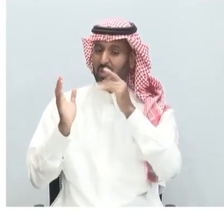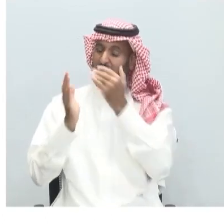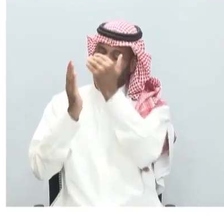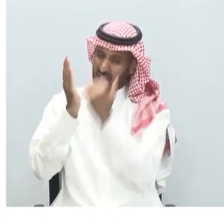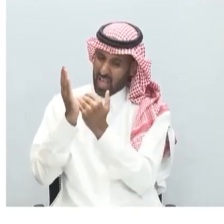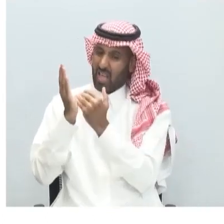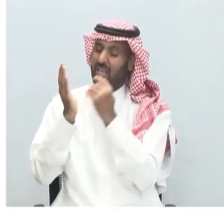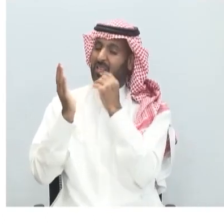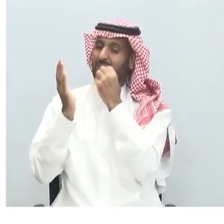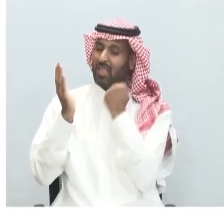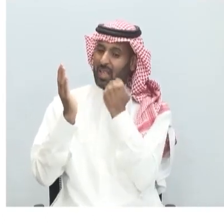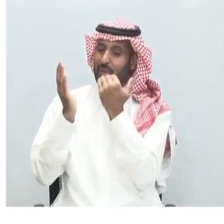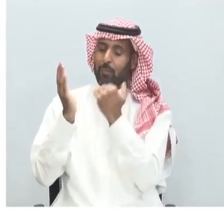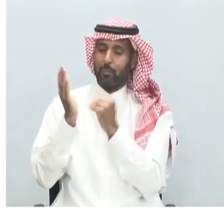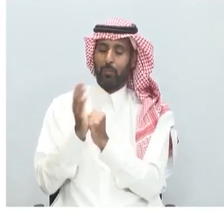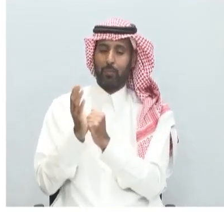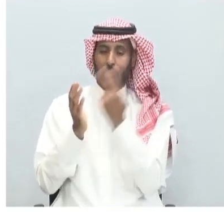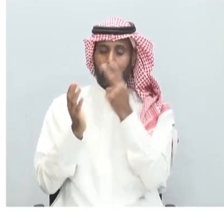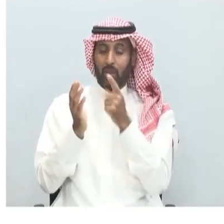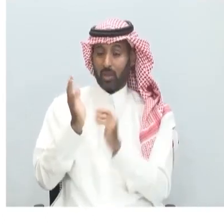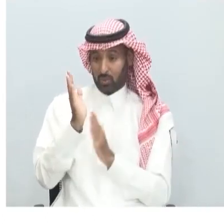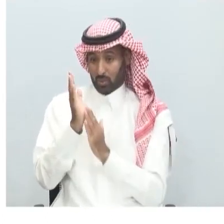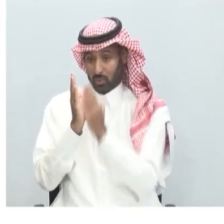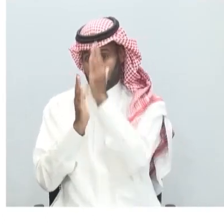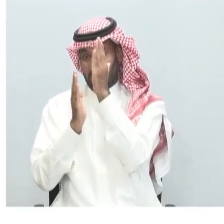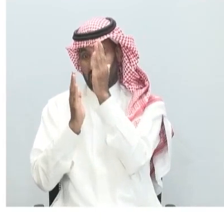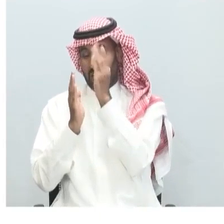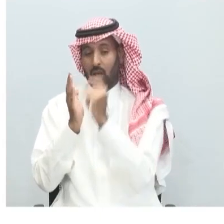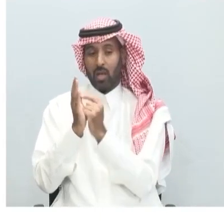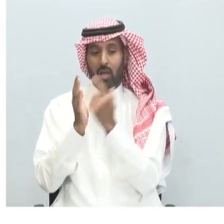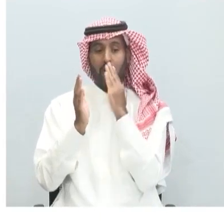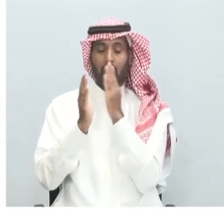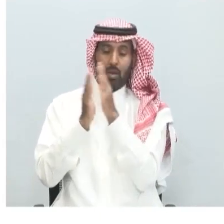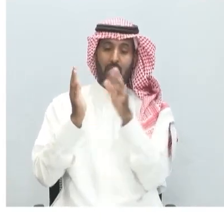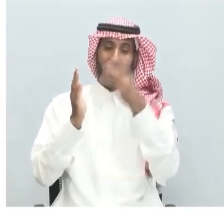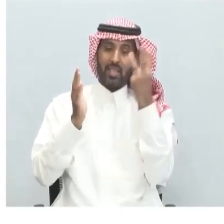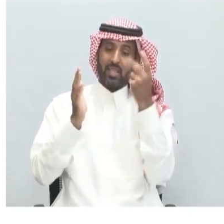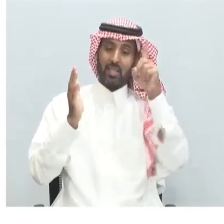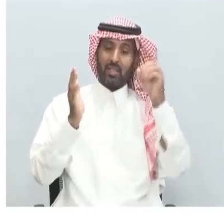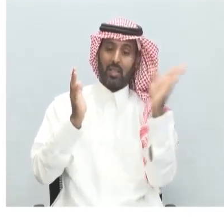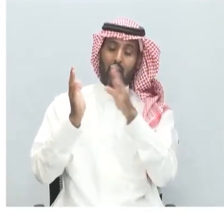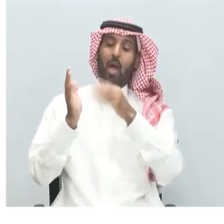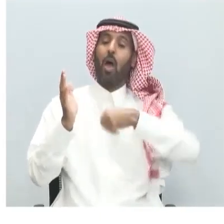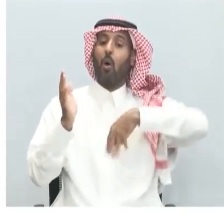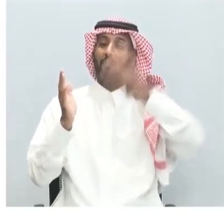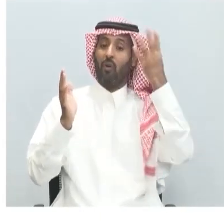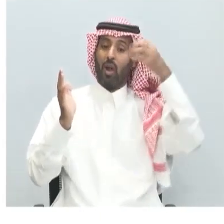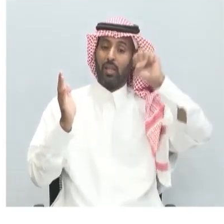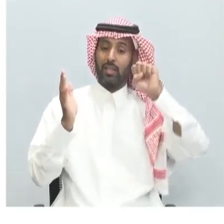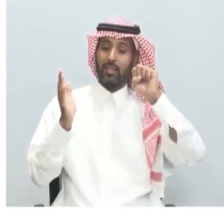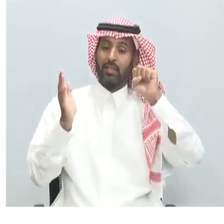الاقل الطاقه لاحظ السهم او الخط هنا ما بين ثري دي والفور اس